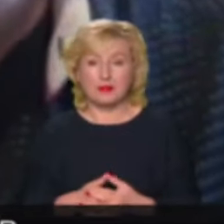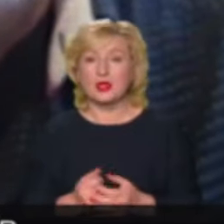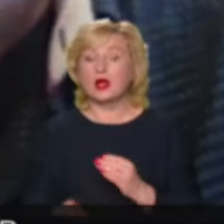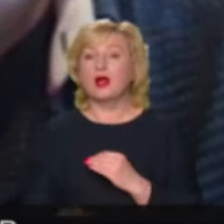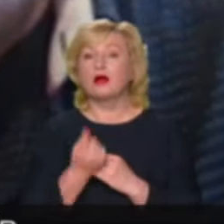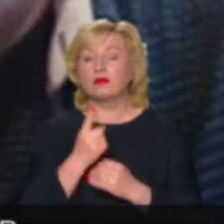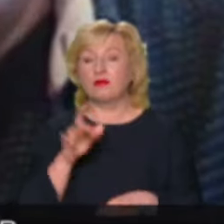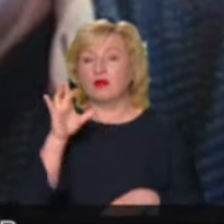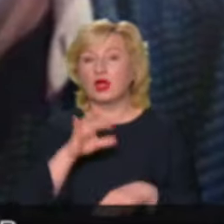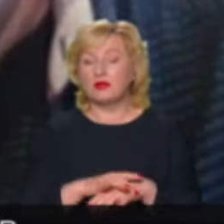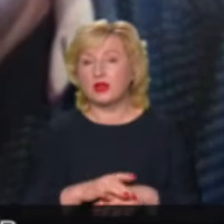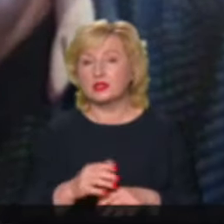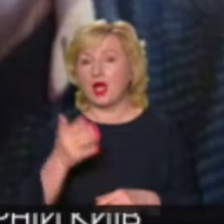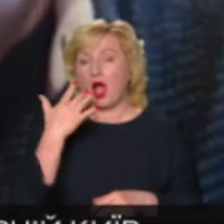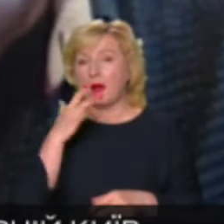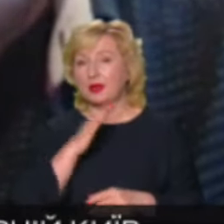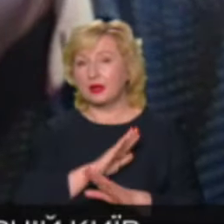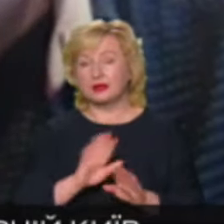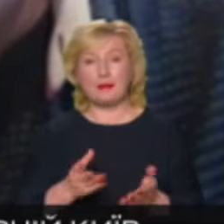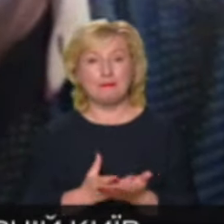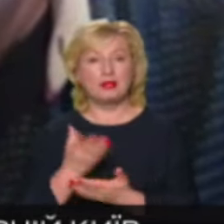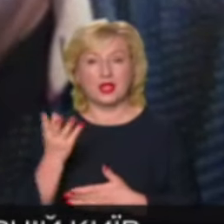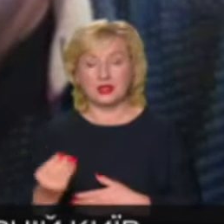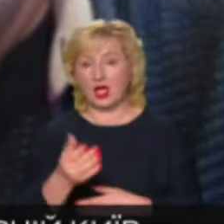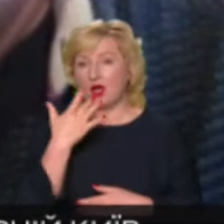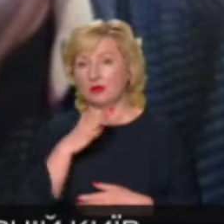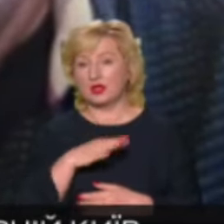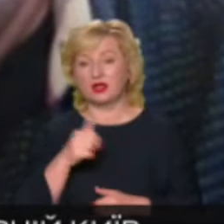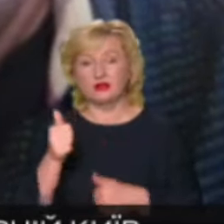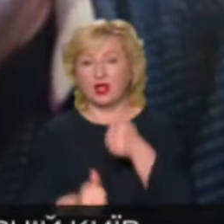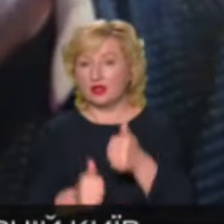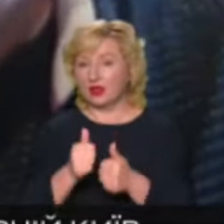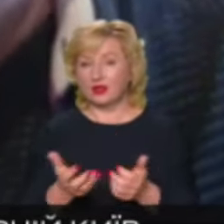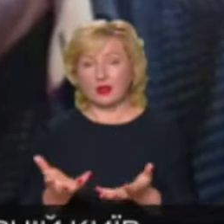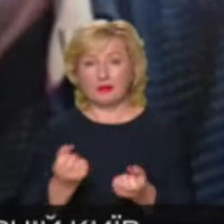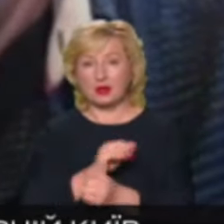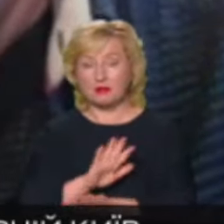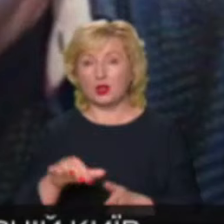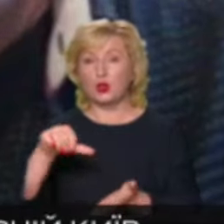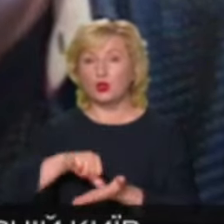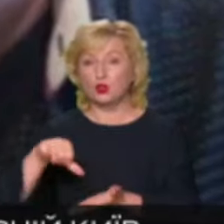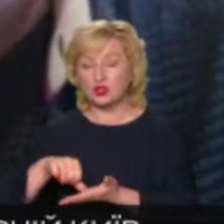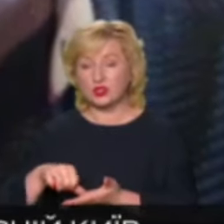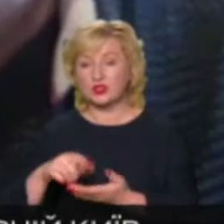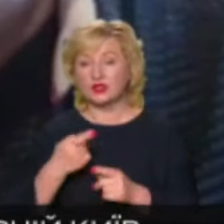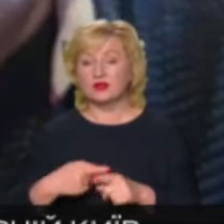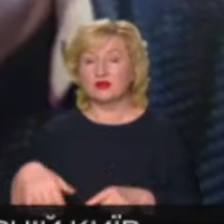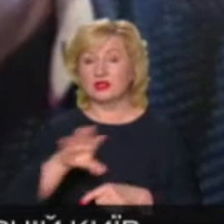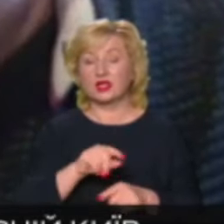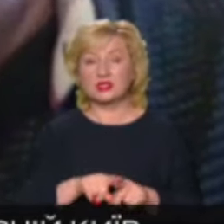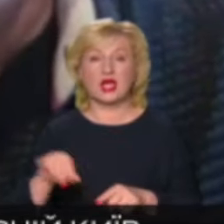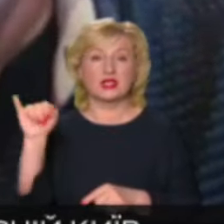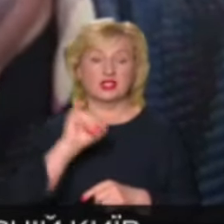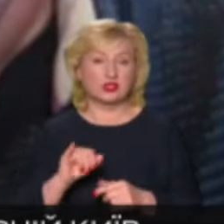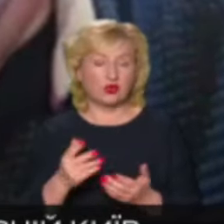що взагалі американці не платили, що американці в тендері не приймали участь. І вся ця історія, вона